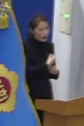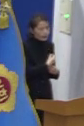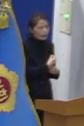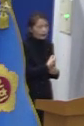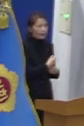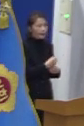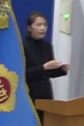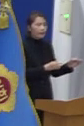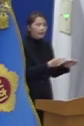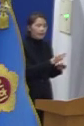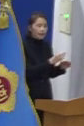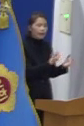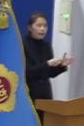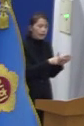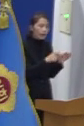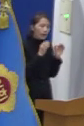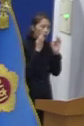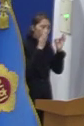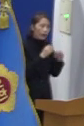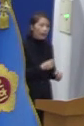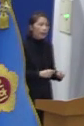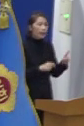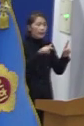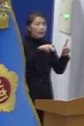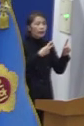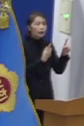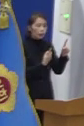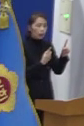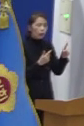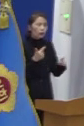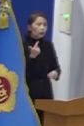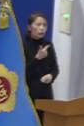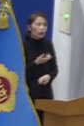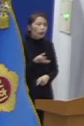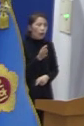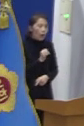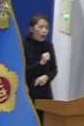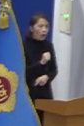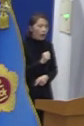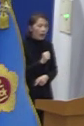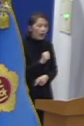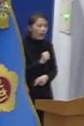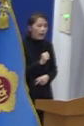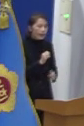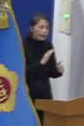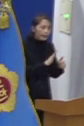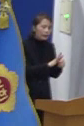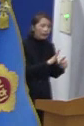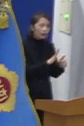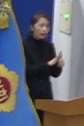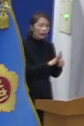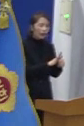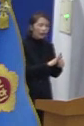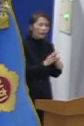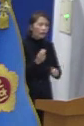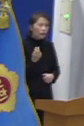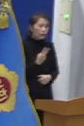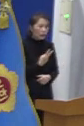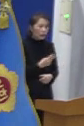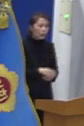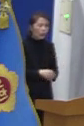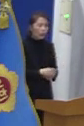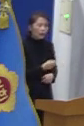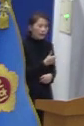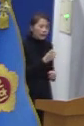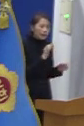구축하겠습니다. 1조 6천억 원 규모의 융자 지원, 4조 원의 신용보증 지원으로